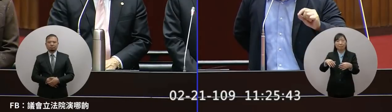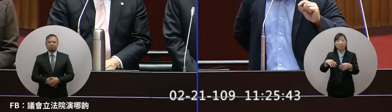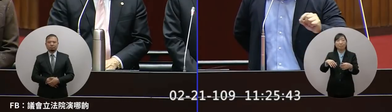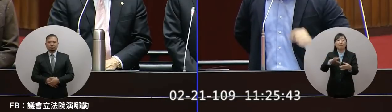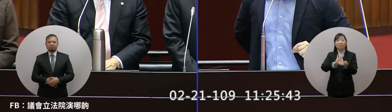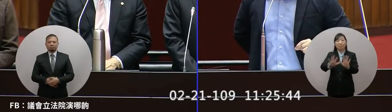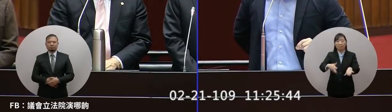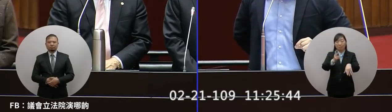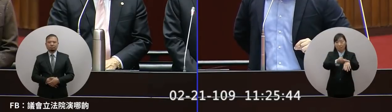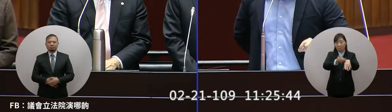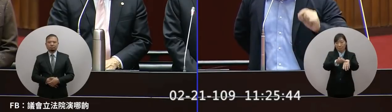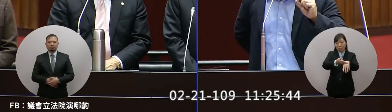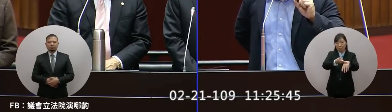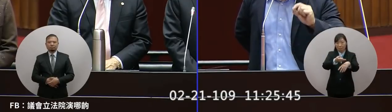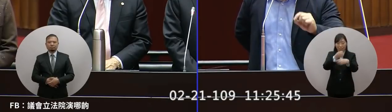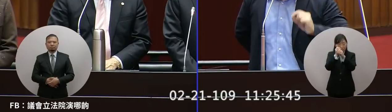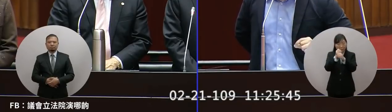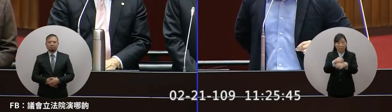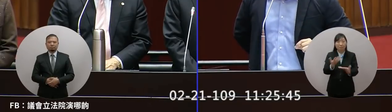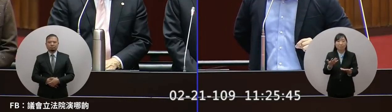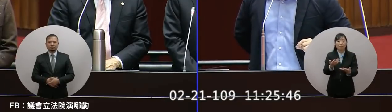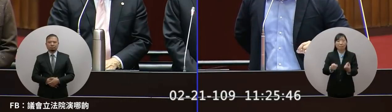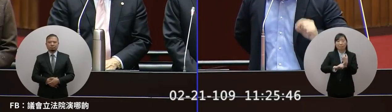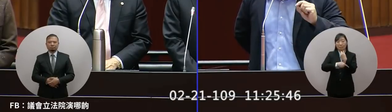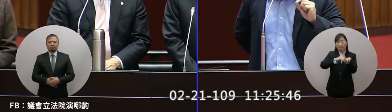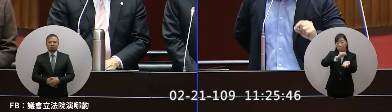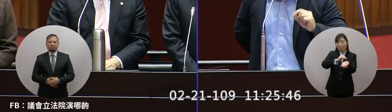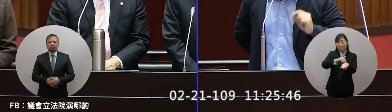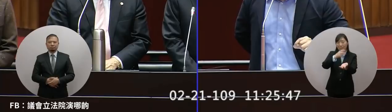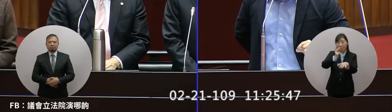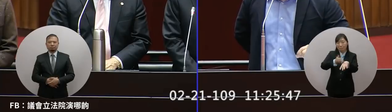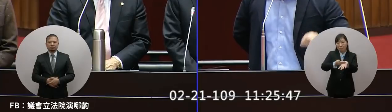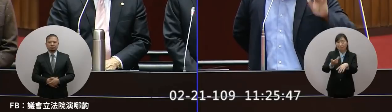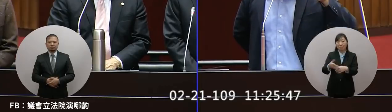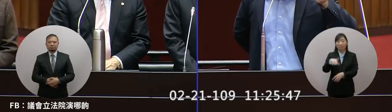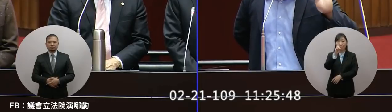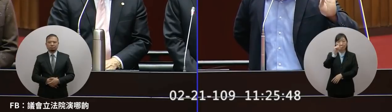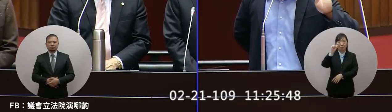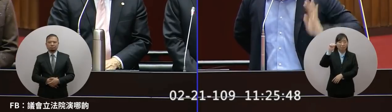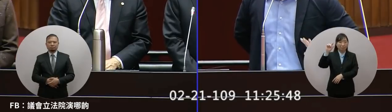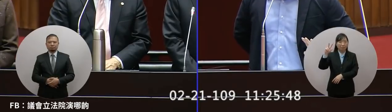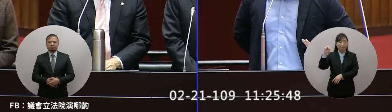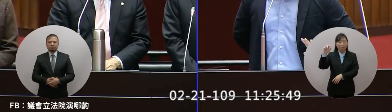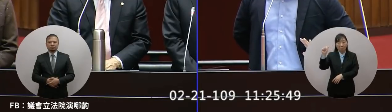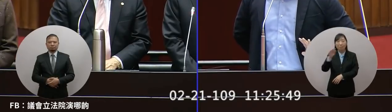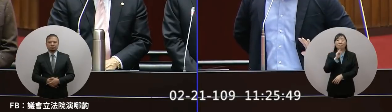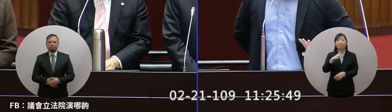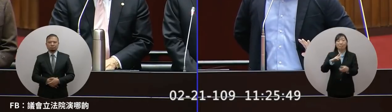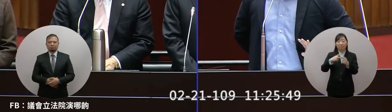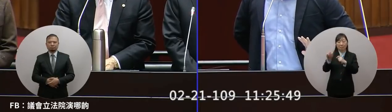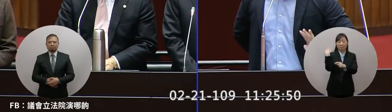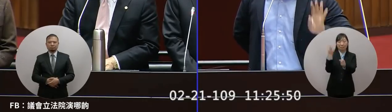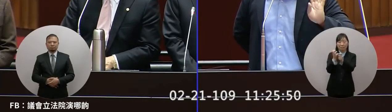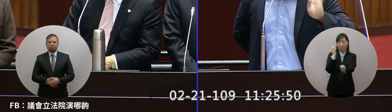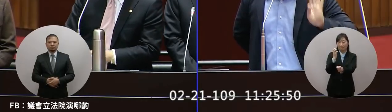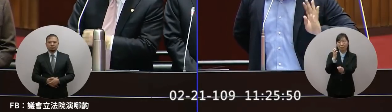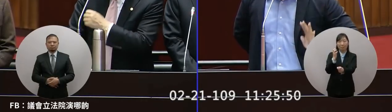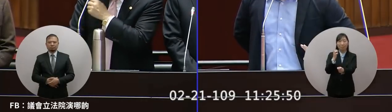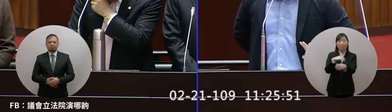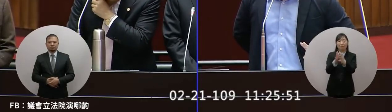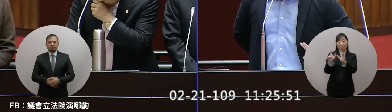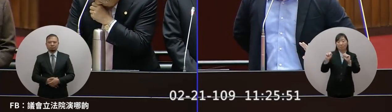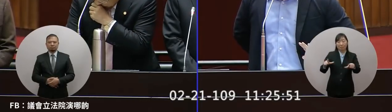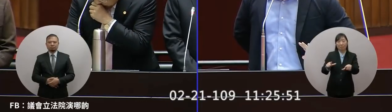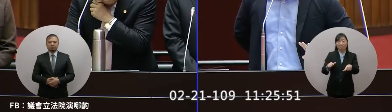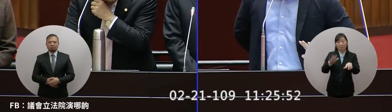咱台湾的刑事鉴识能力，咱台湾的法医的鉴定水准，包括 DNA 的技术，跟四十年前，已经迥